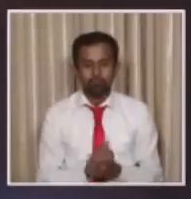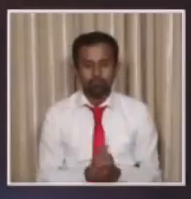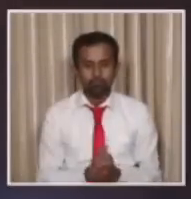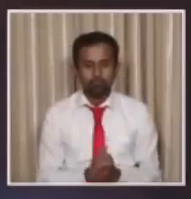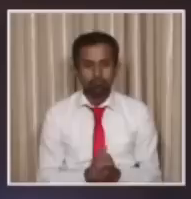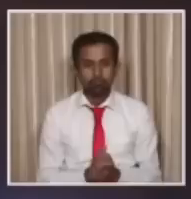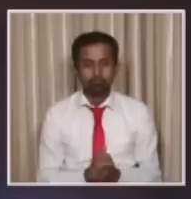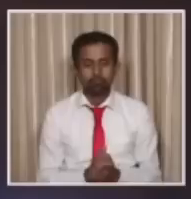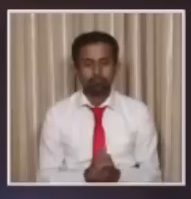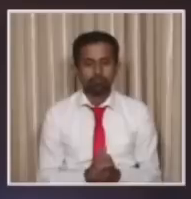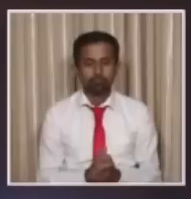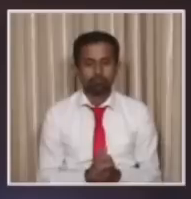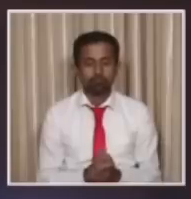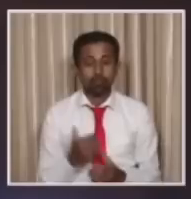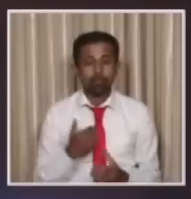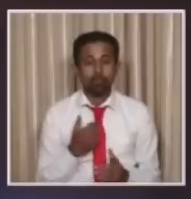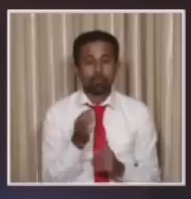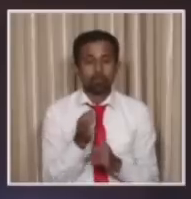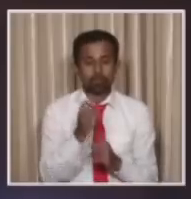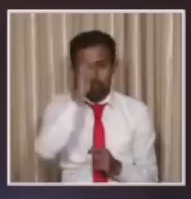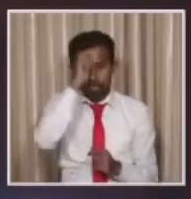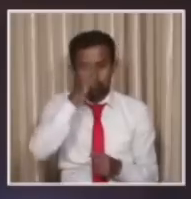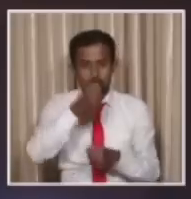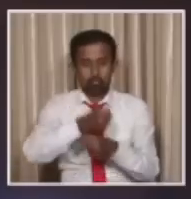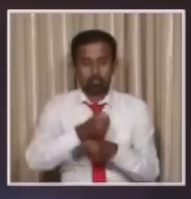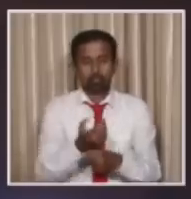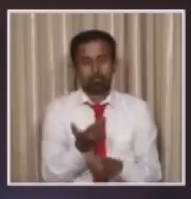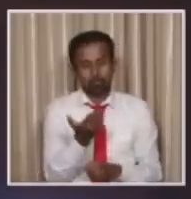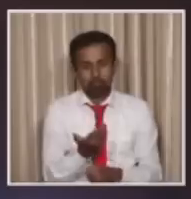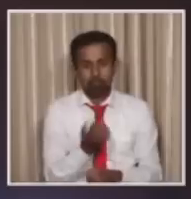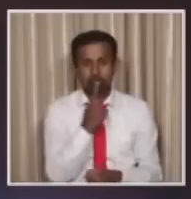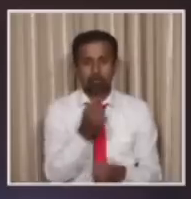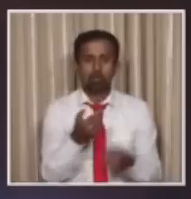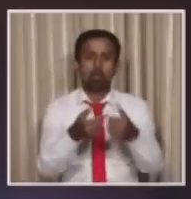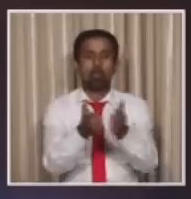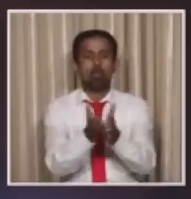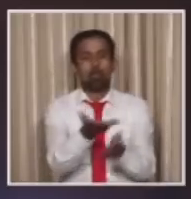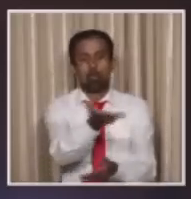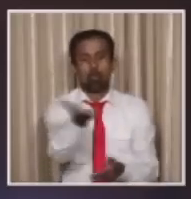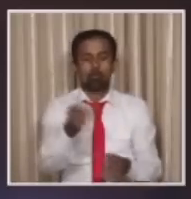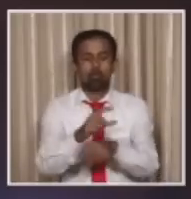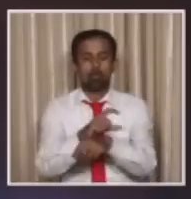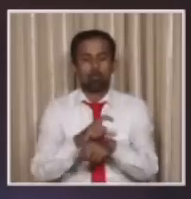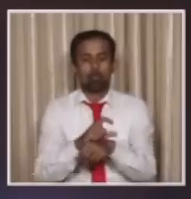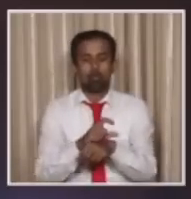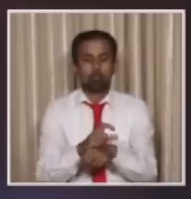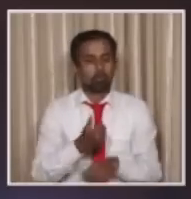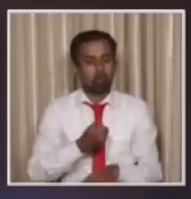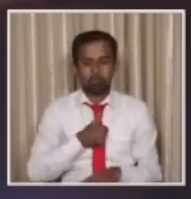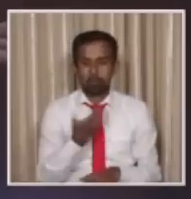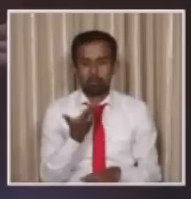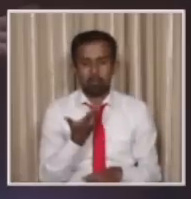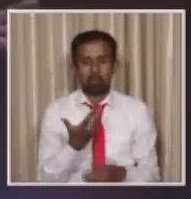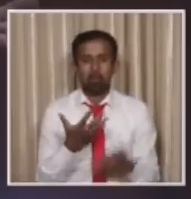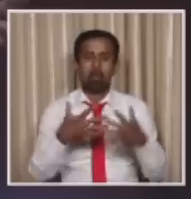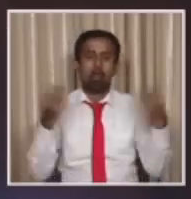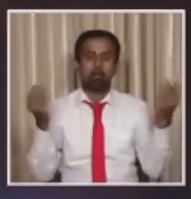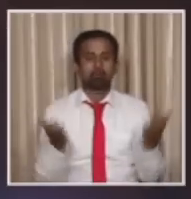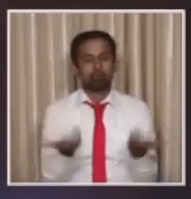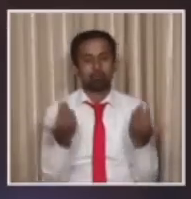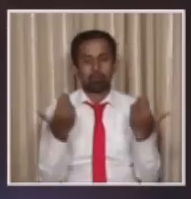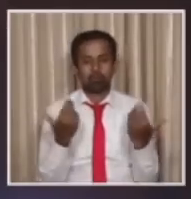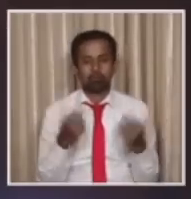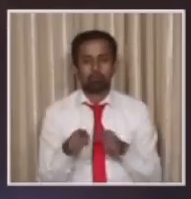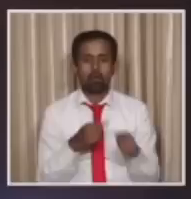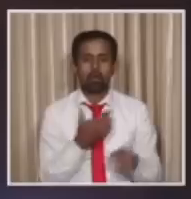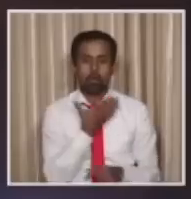ඕන. ඒ නිසා අපි ජනාධිපතිතුමාගෙන ආණ්ඩුව ඉල්ලීමක් කරනවා ඕගොල්ලන්ට කොමිෂන් සභා ඇලර්ජික් නම් අවශ්‍ය කරලා දාන්න. මේ